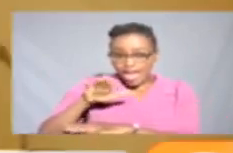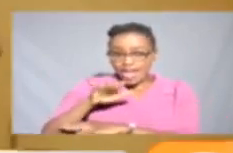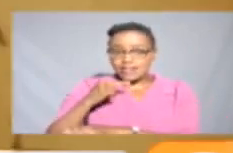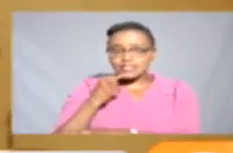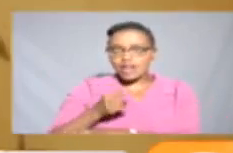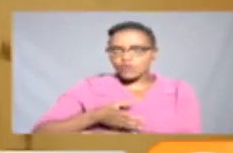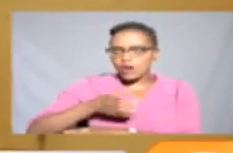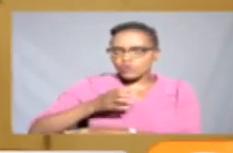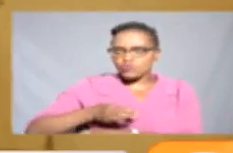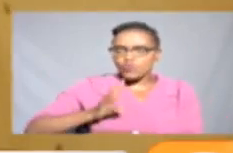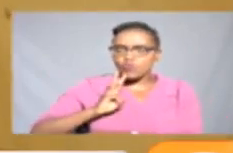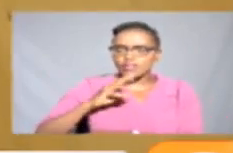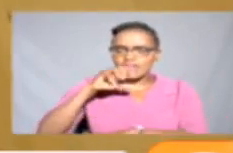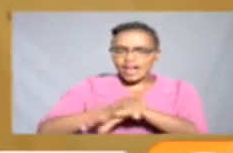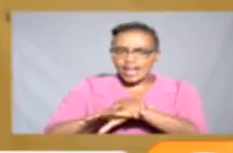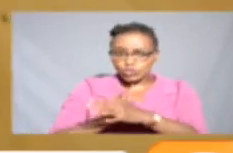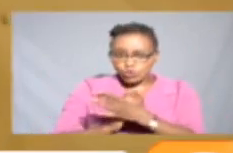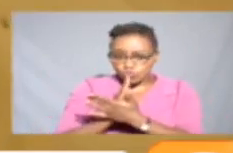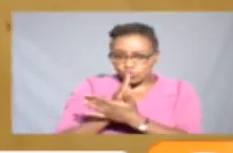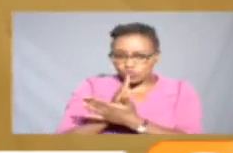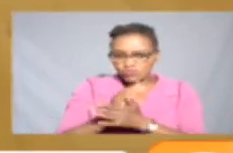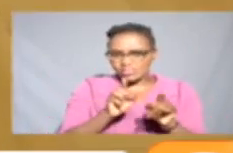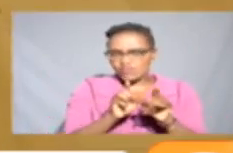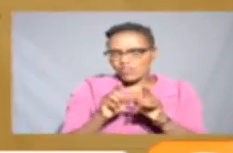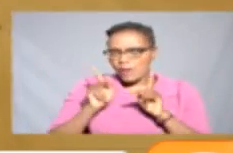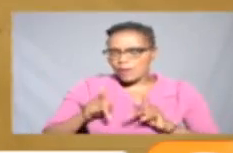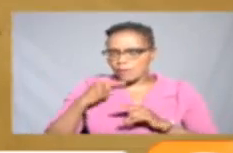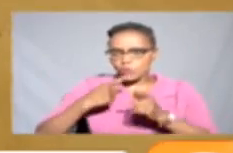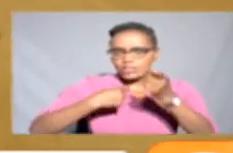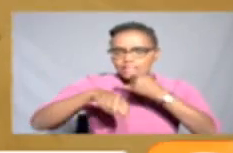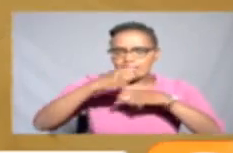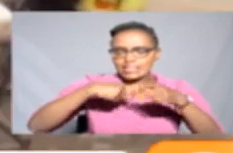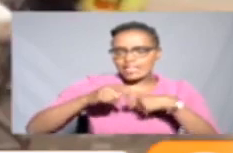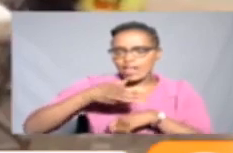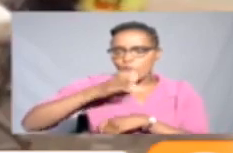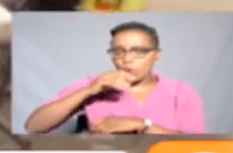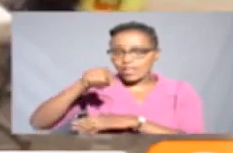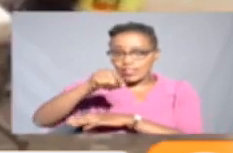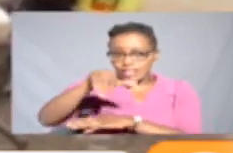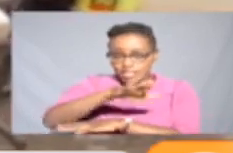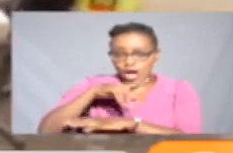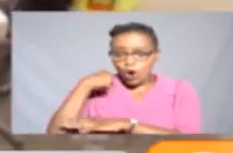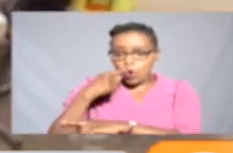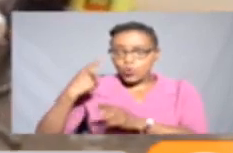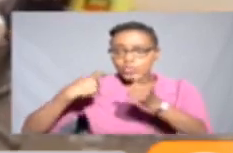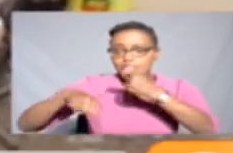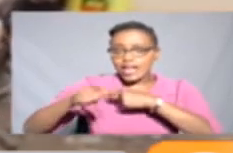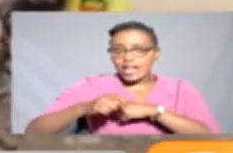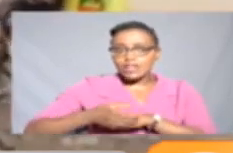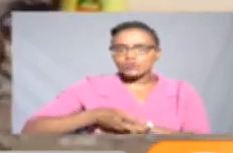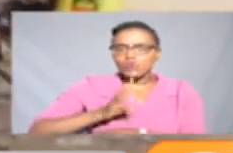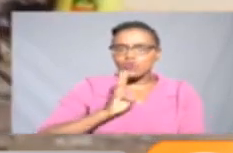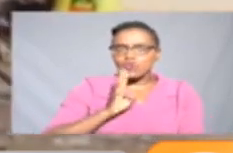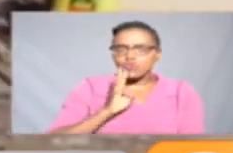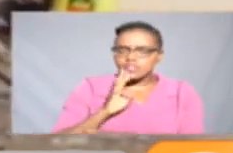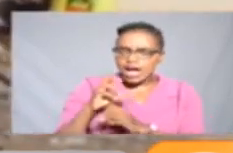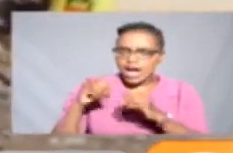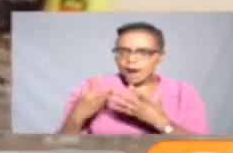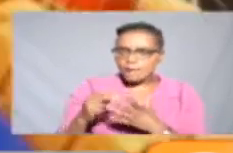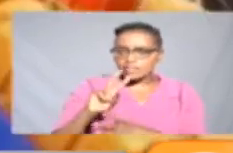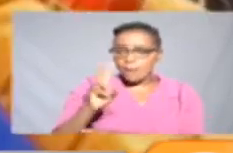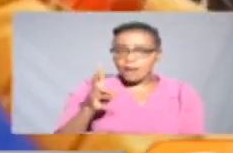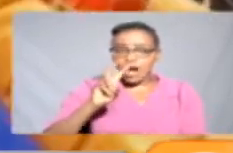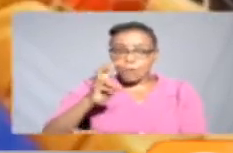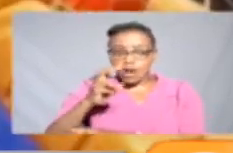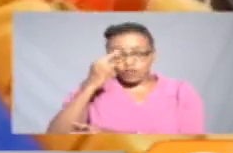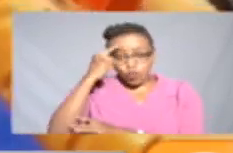maji yanapatikana tu kupitia madalali wa maji katika eneo hili ambao wanawauzia takribani shilingi 40